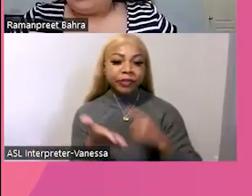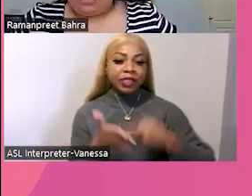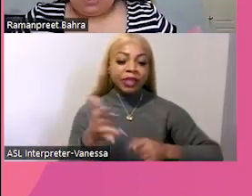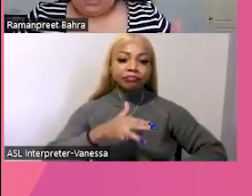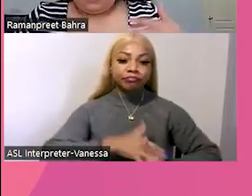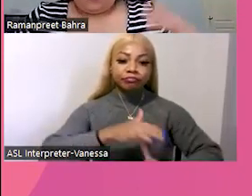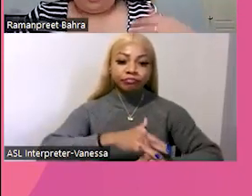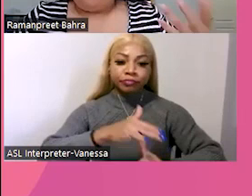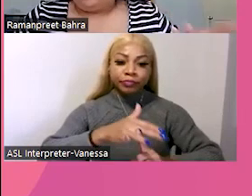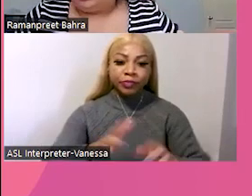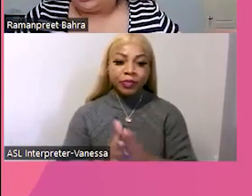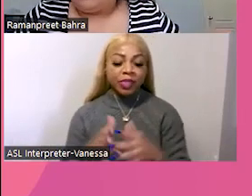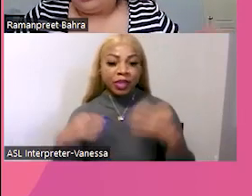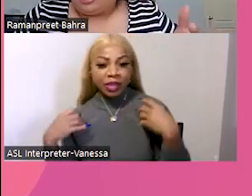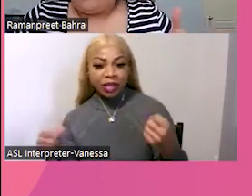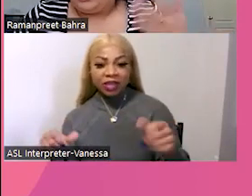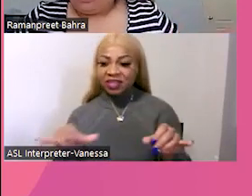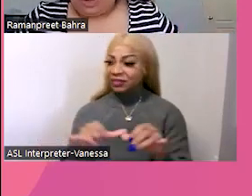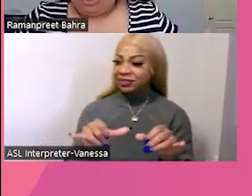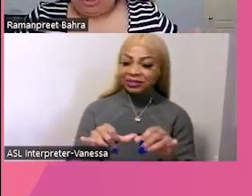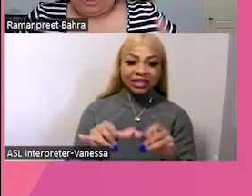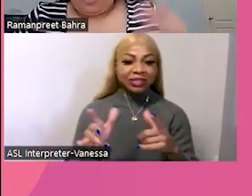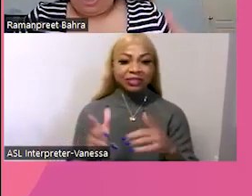de ce discours et